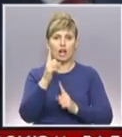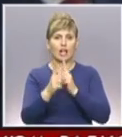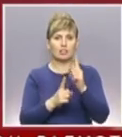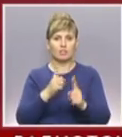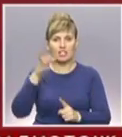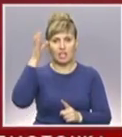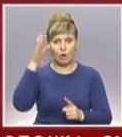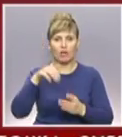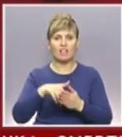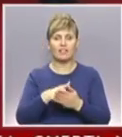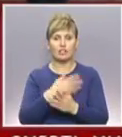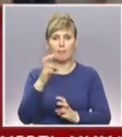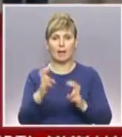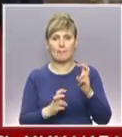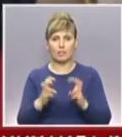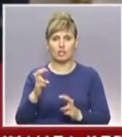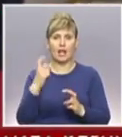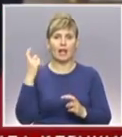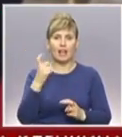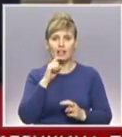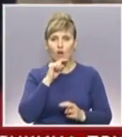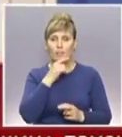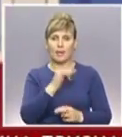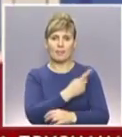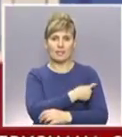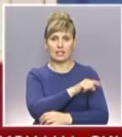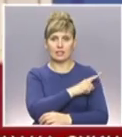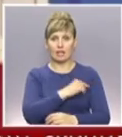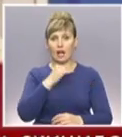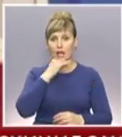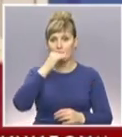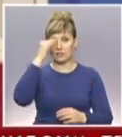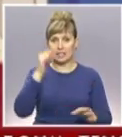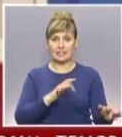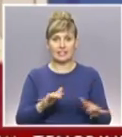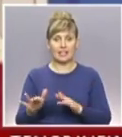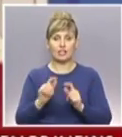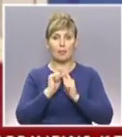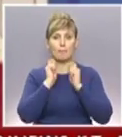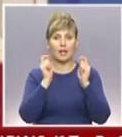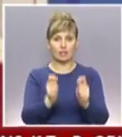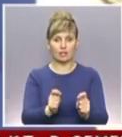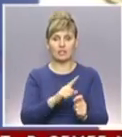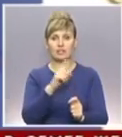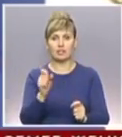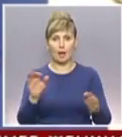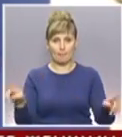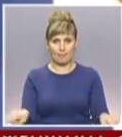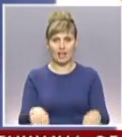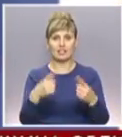науки, инновационной промышленности, экономики и медицины. Казахстанских деятелей наградили, к примеру, за